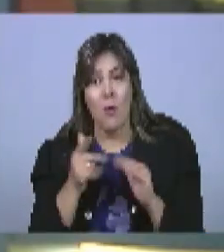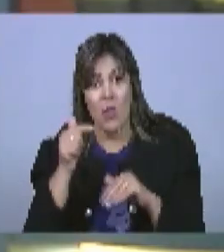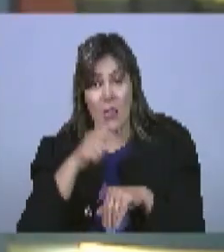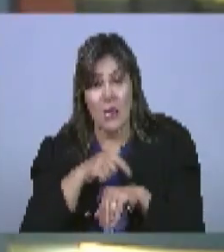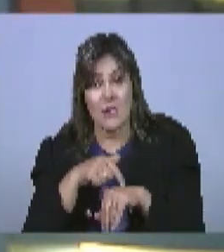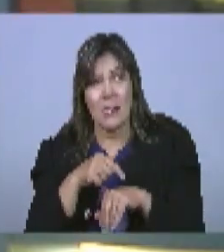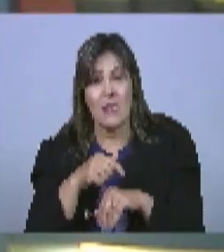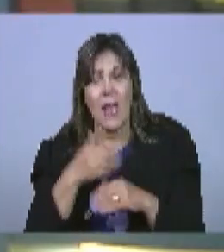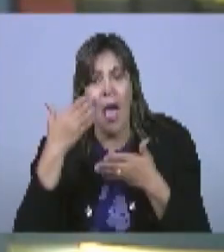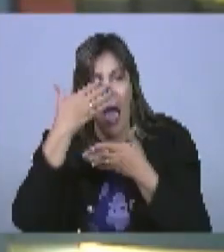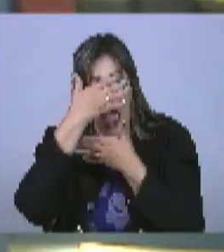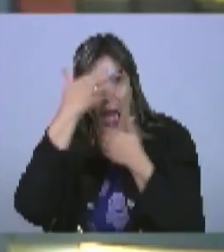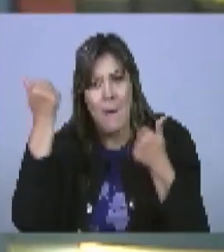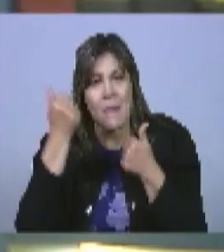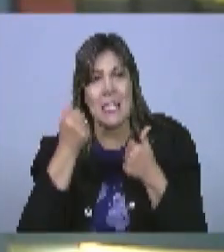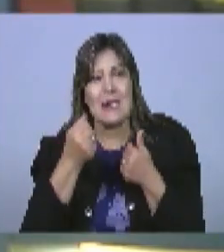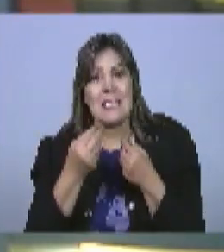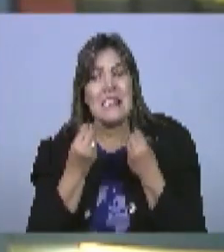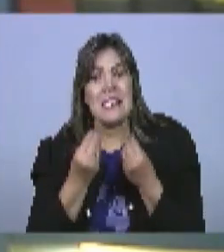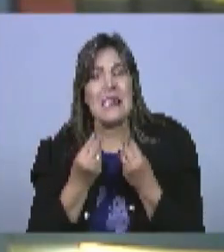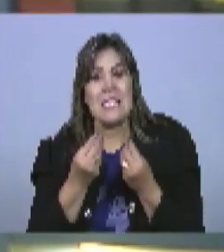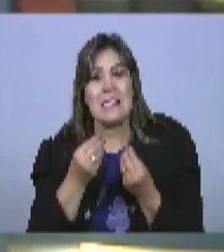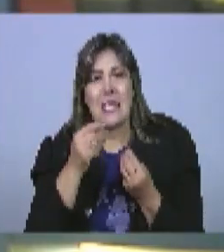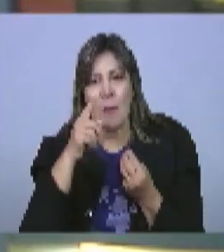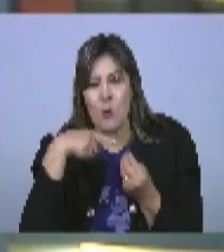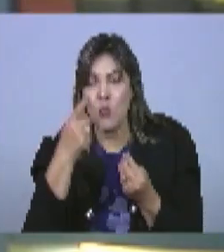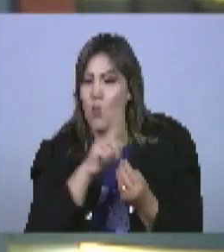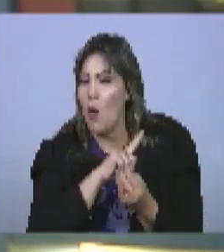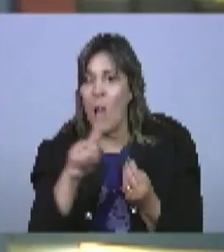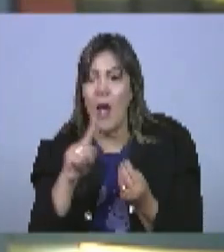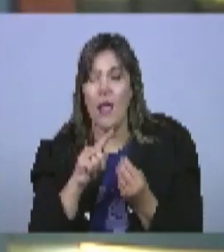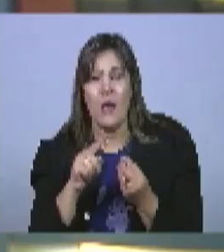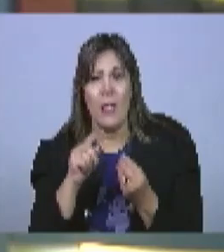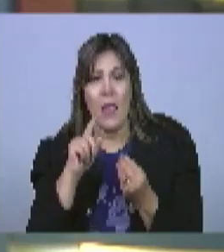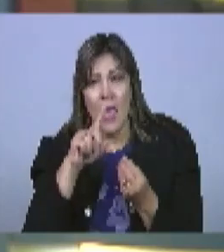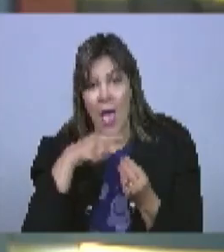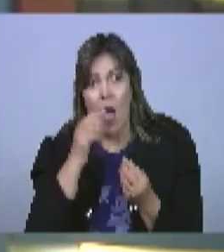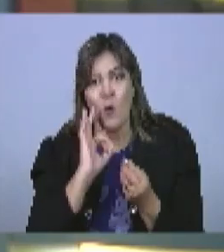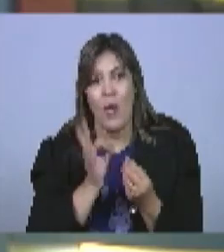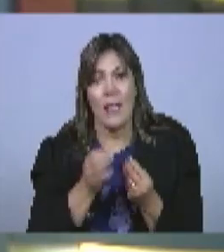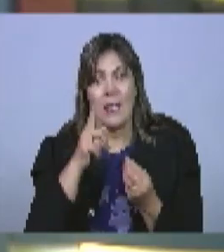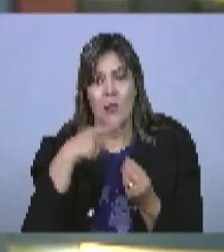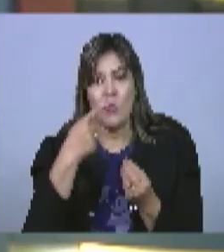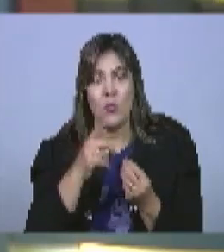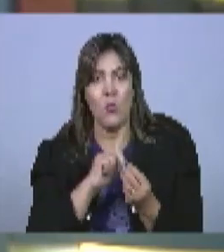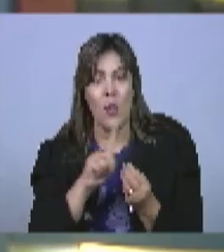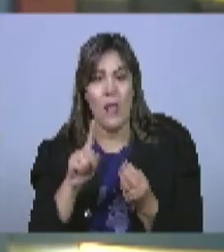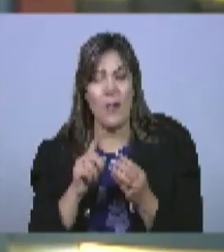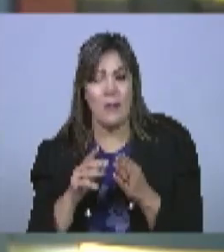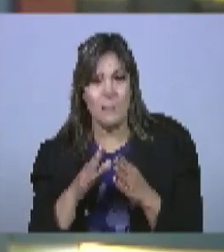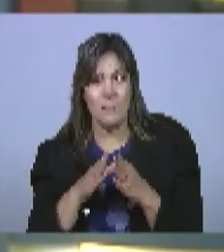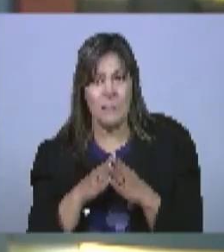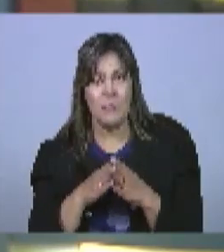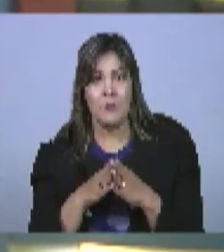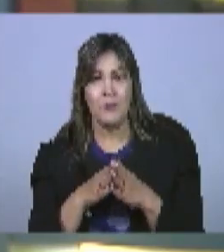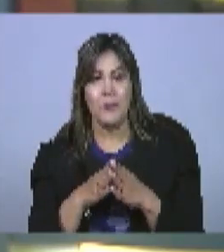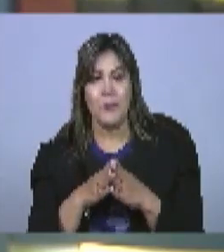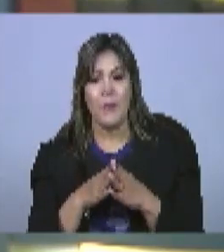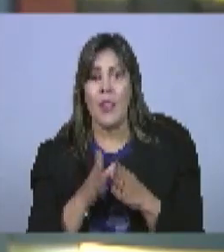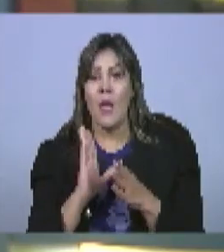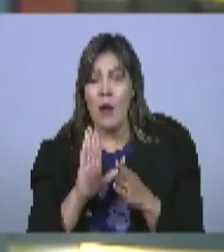اللحظه حماس لم تقر بذلك او لم تؤكد ذلك